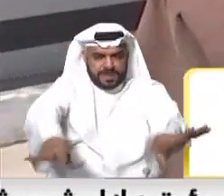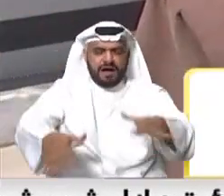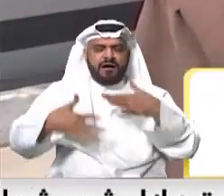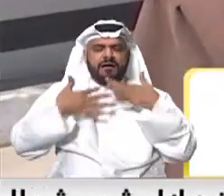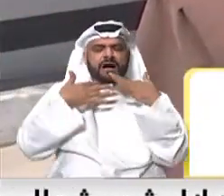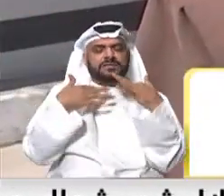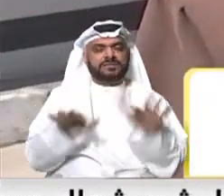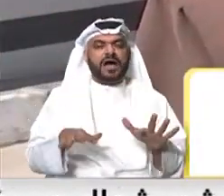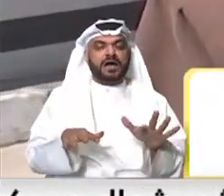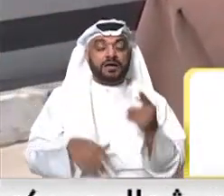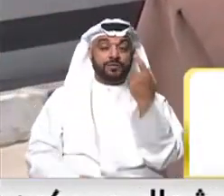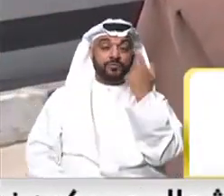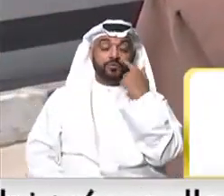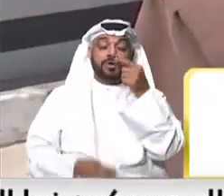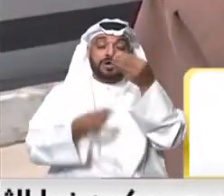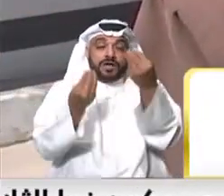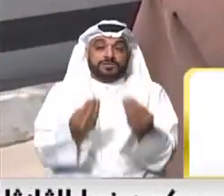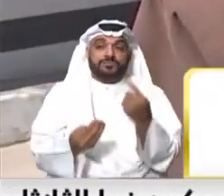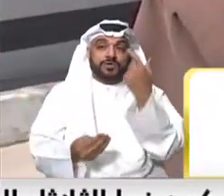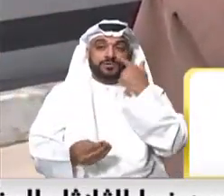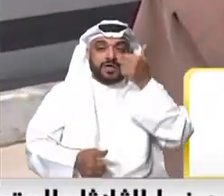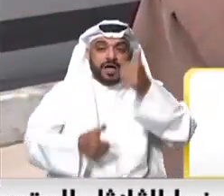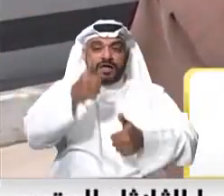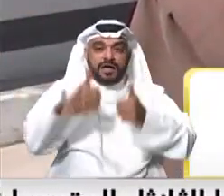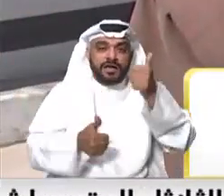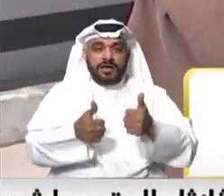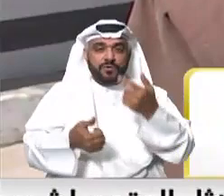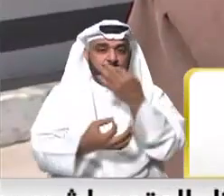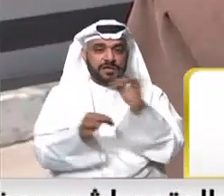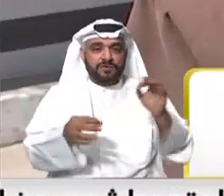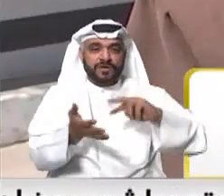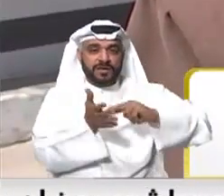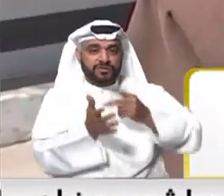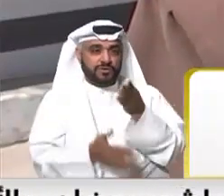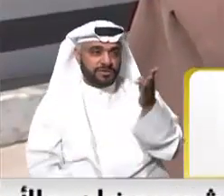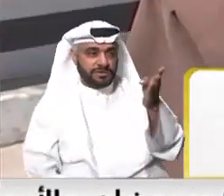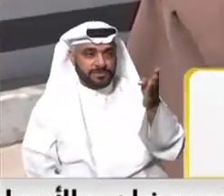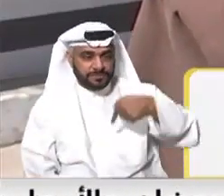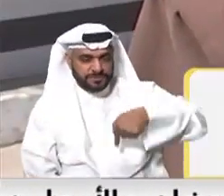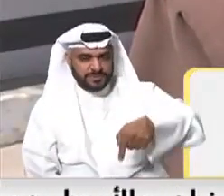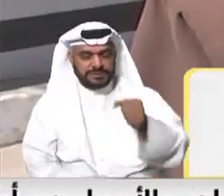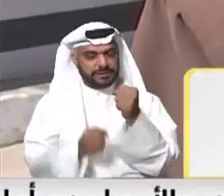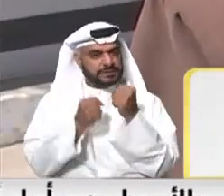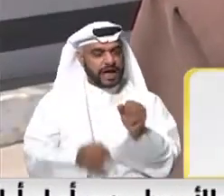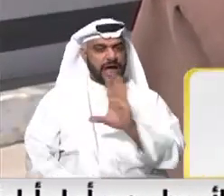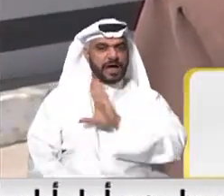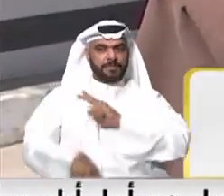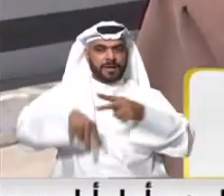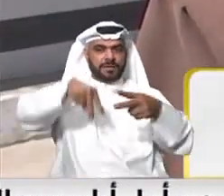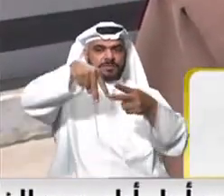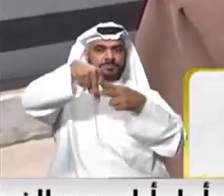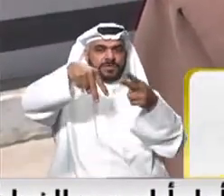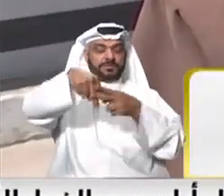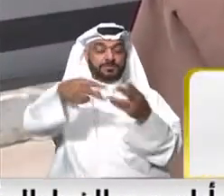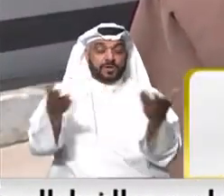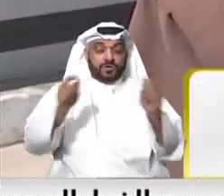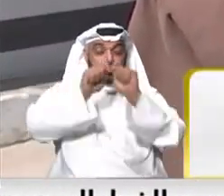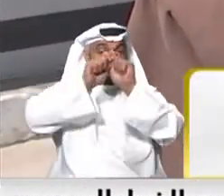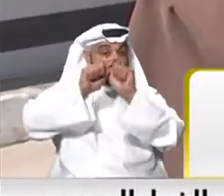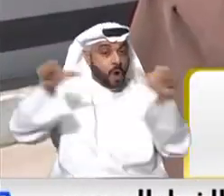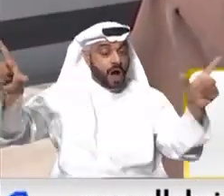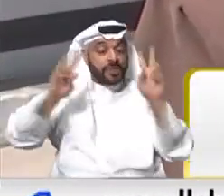هي تبقى في ظل الاختبار وفي ظل الأكاذيب التي يروجها الاحتلال الإسرائيلي حتى نرى ذلك